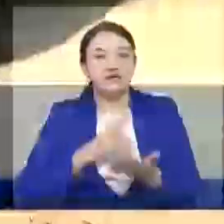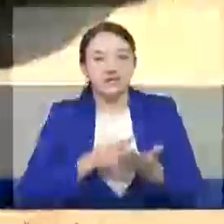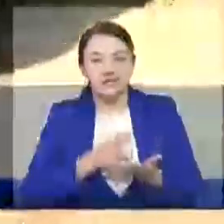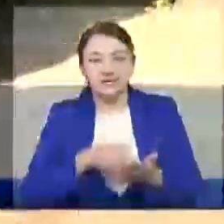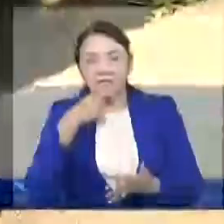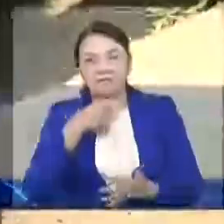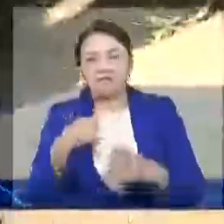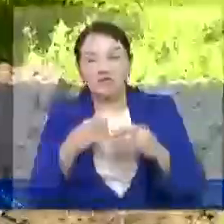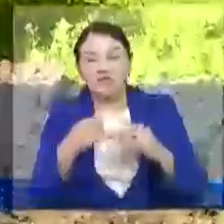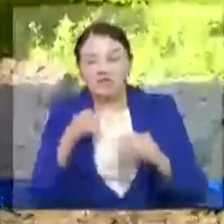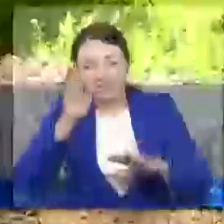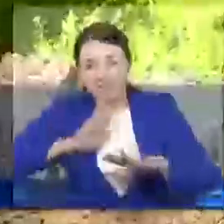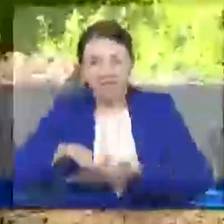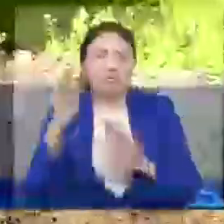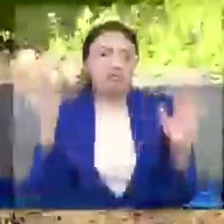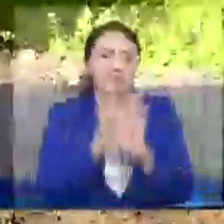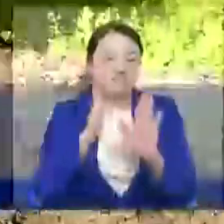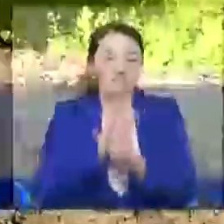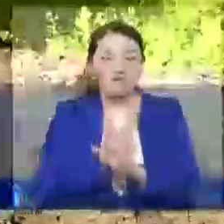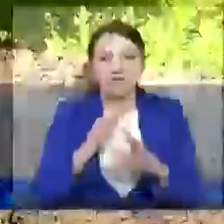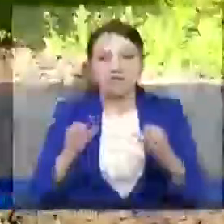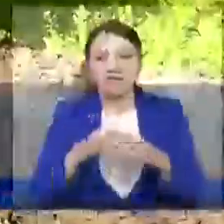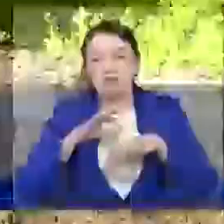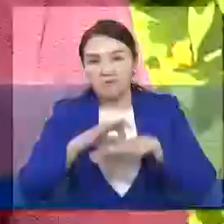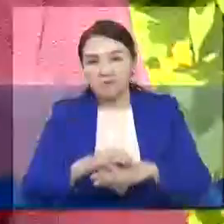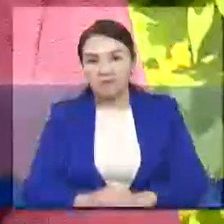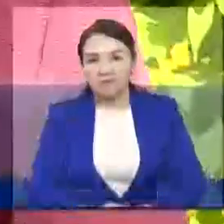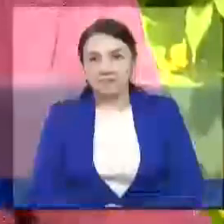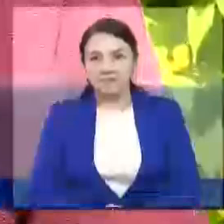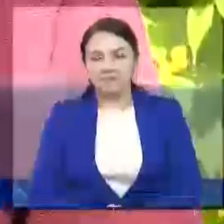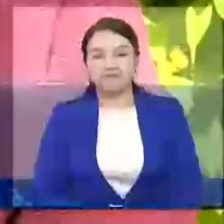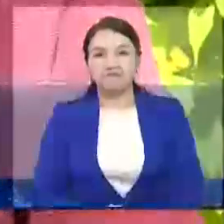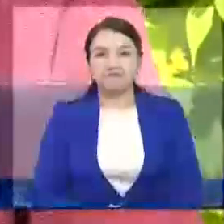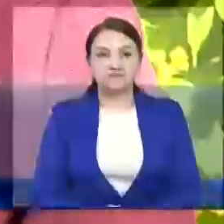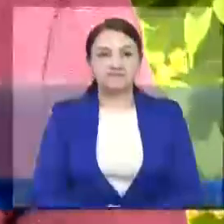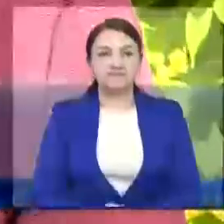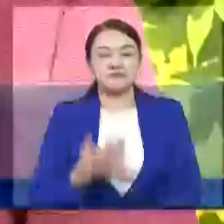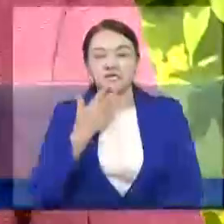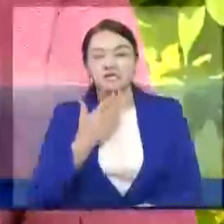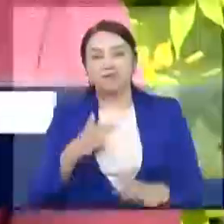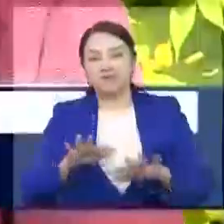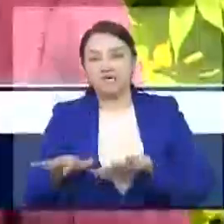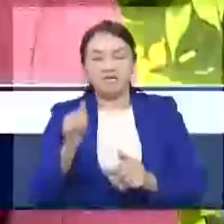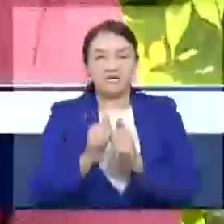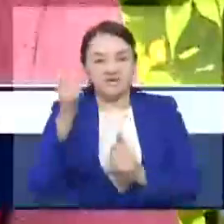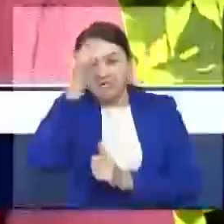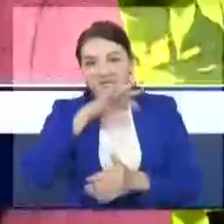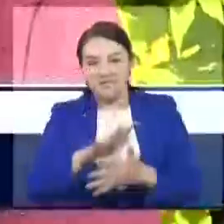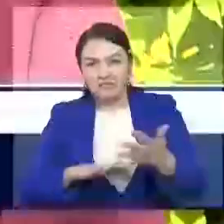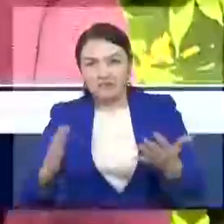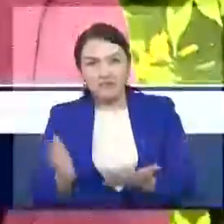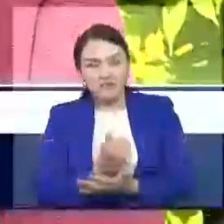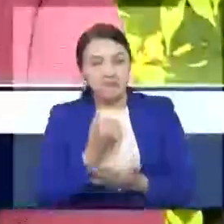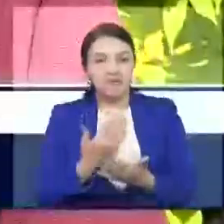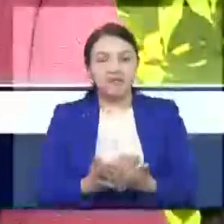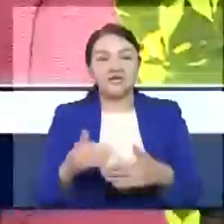дейді жер елшілері экологиялық жобасының ұйымдастырушылары. Национальный проект дәстүрлі шара жылда жалғасын тауып келеді.